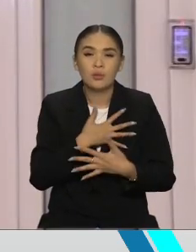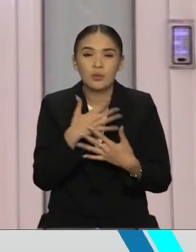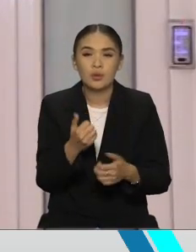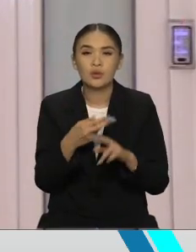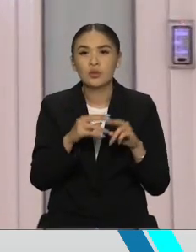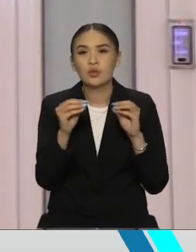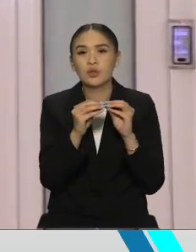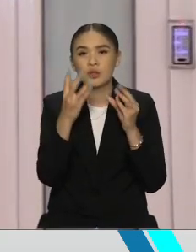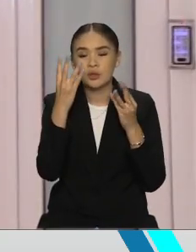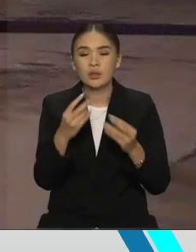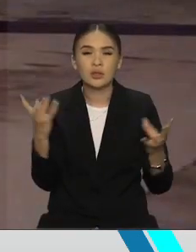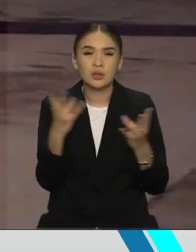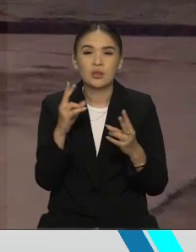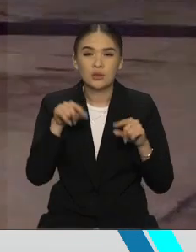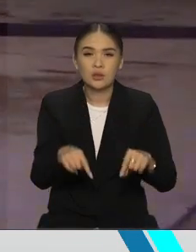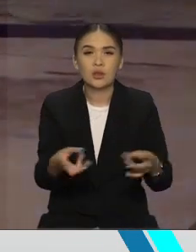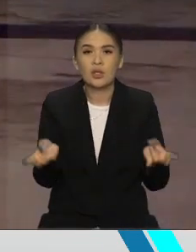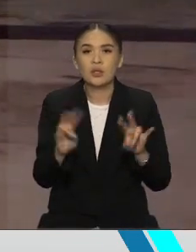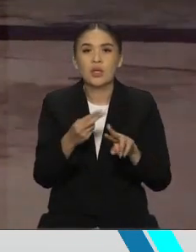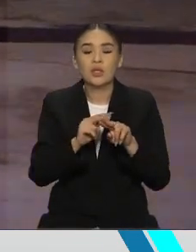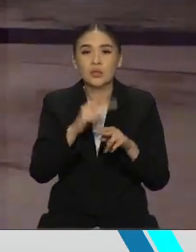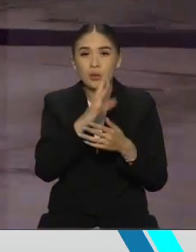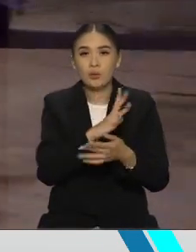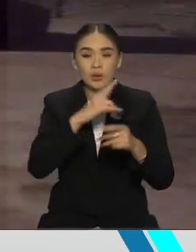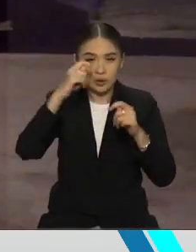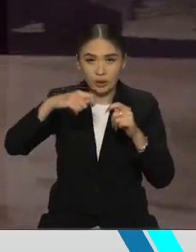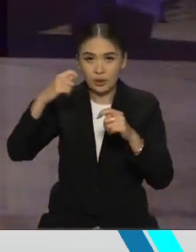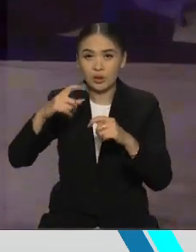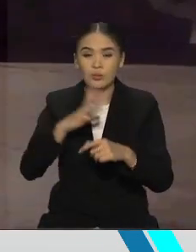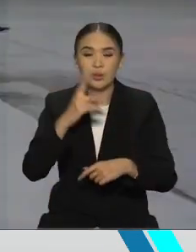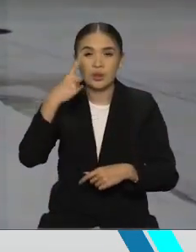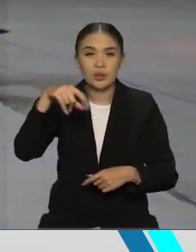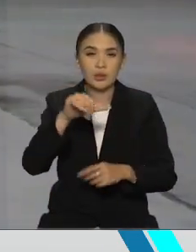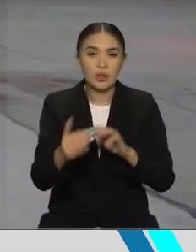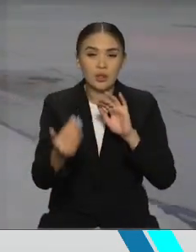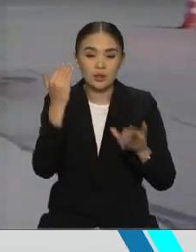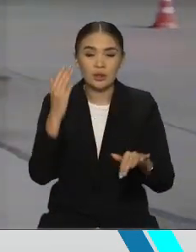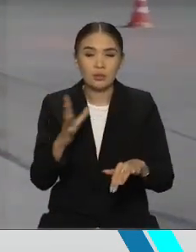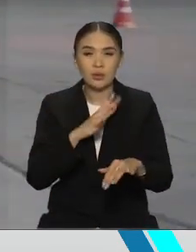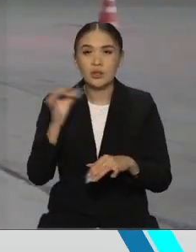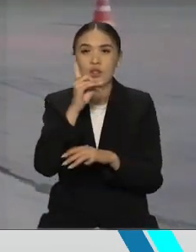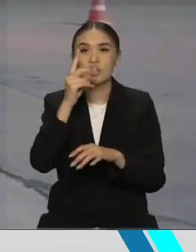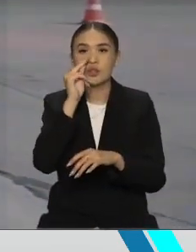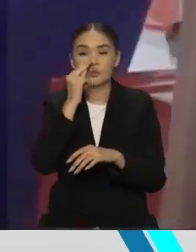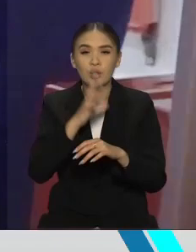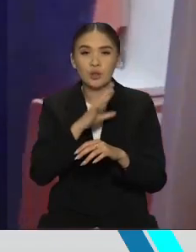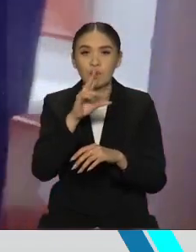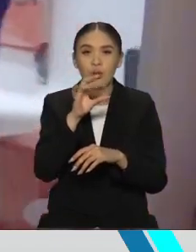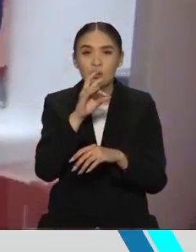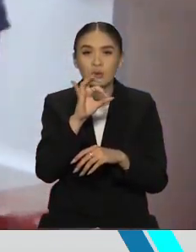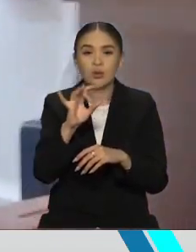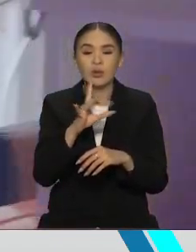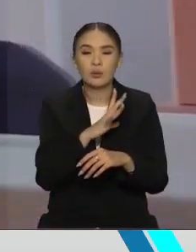10 дней он будет в клинике. Это эксклюзивные кадры, на которых неделю назад для пациента из Шымкента доставляли донорское